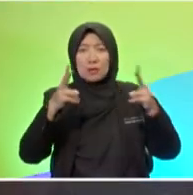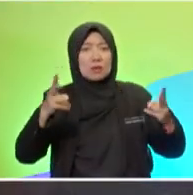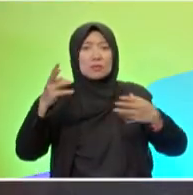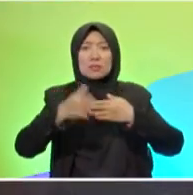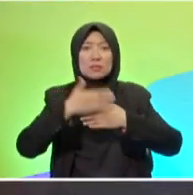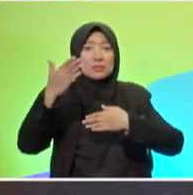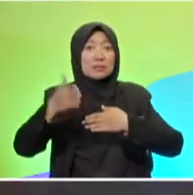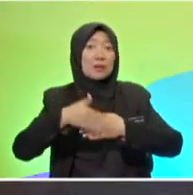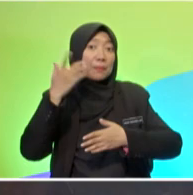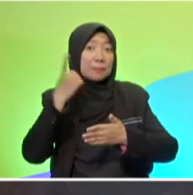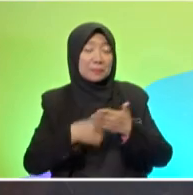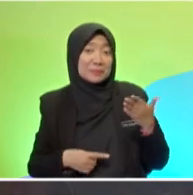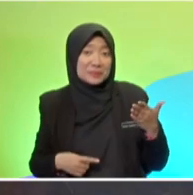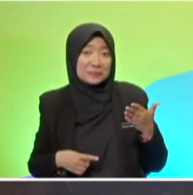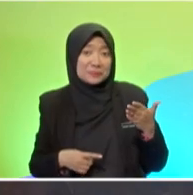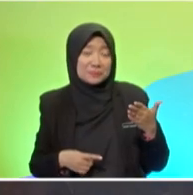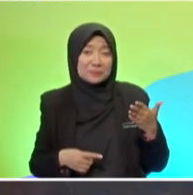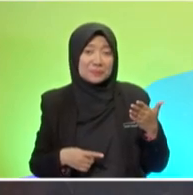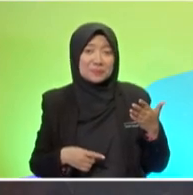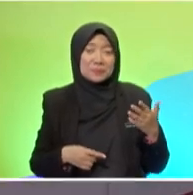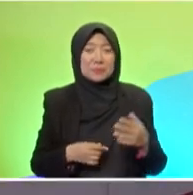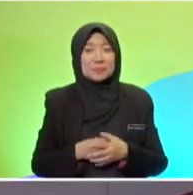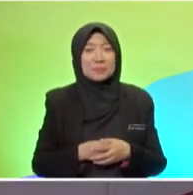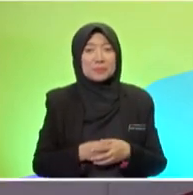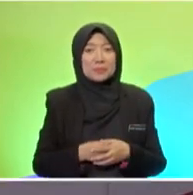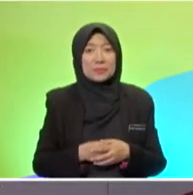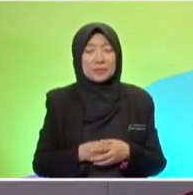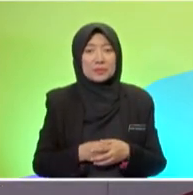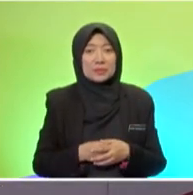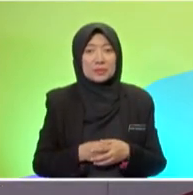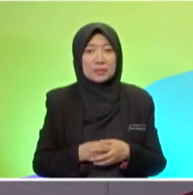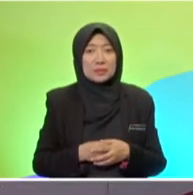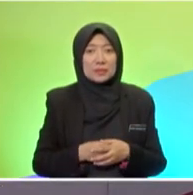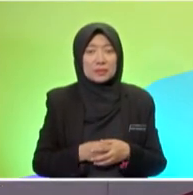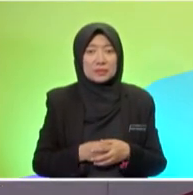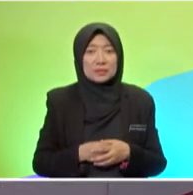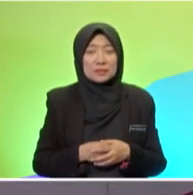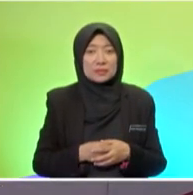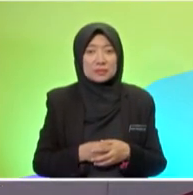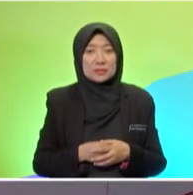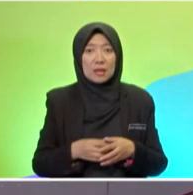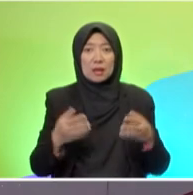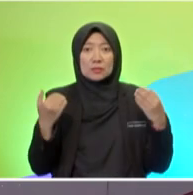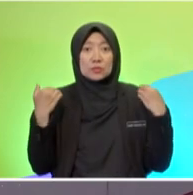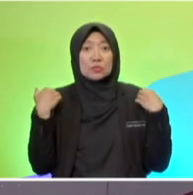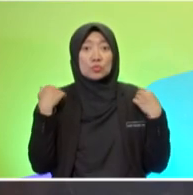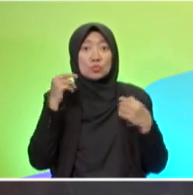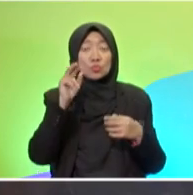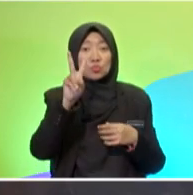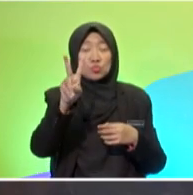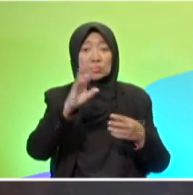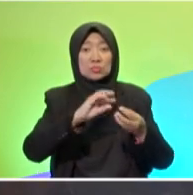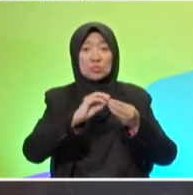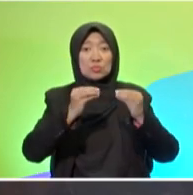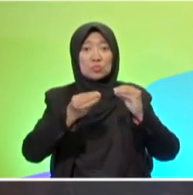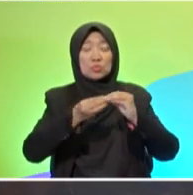Mana cikgu nak bagi? Nombor ni lah. Nombor. Ni dia ada dua digit ni cikgu. Ya, betul. Tapi